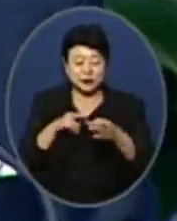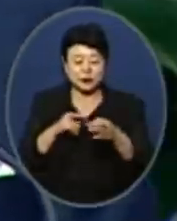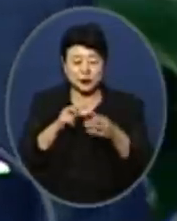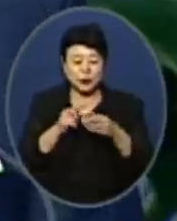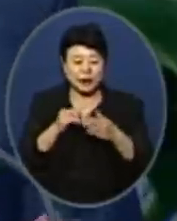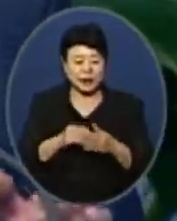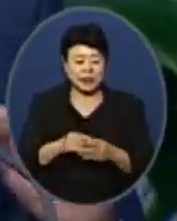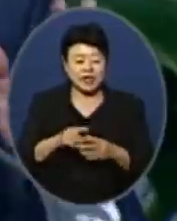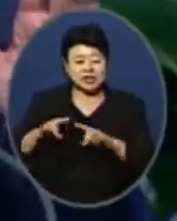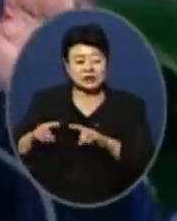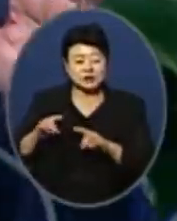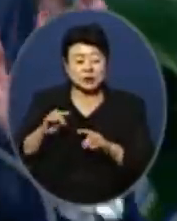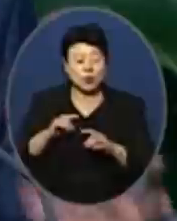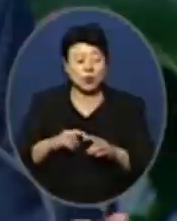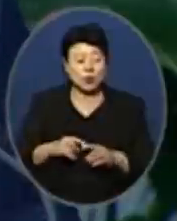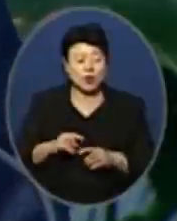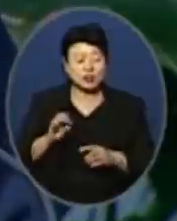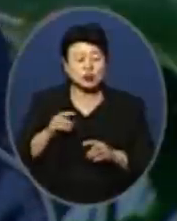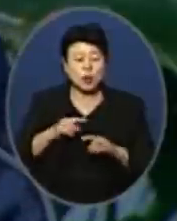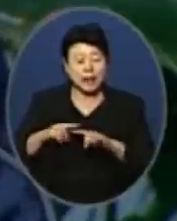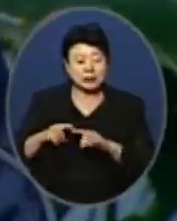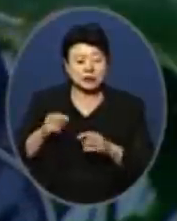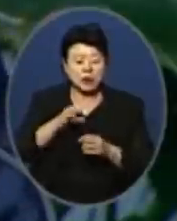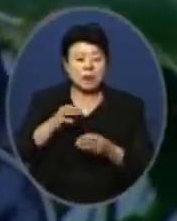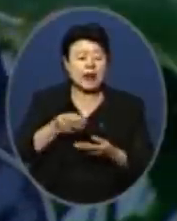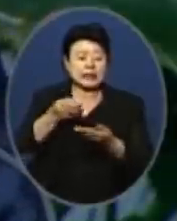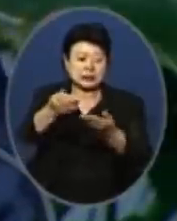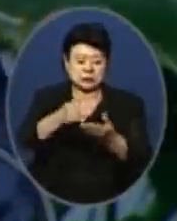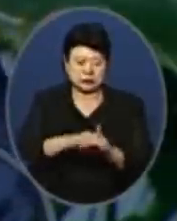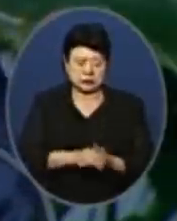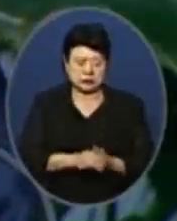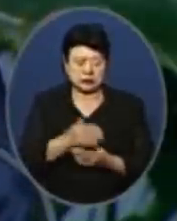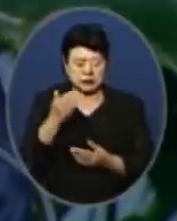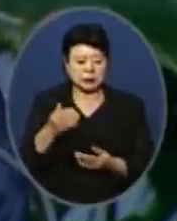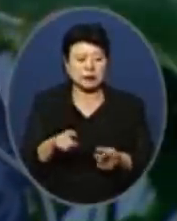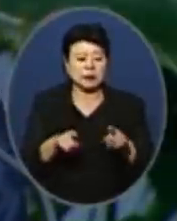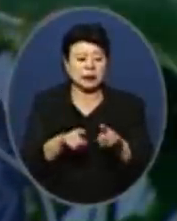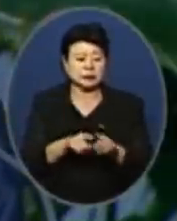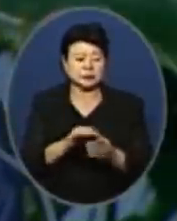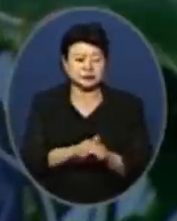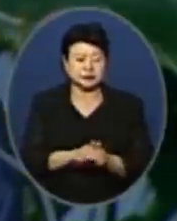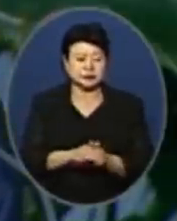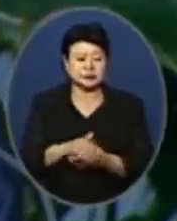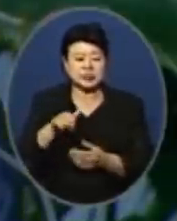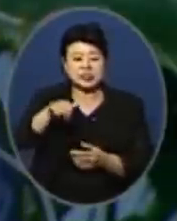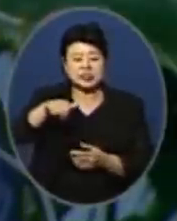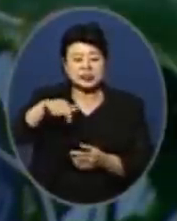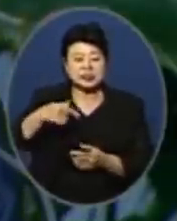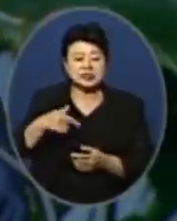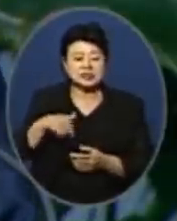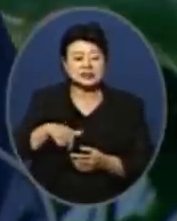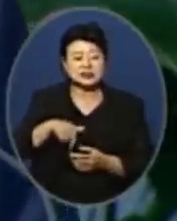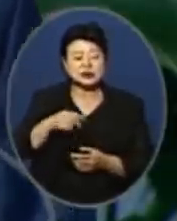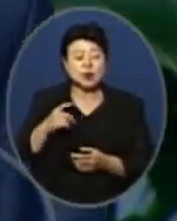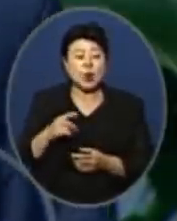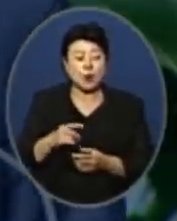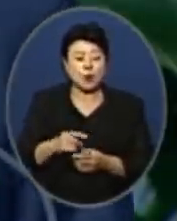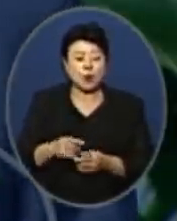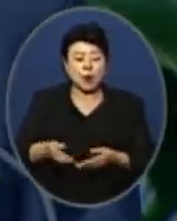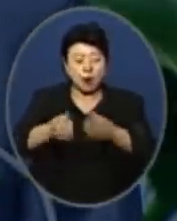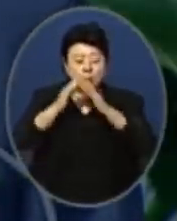순복음교회에서 극동방송 헌금을 많이 하셨어요. 여러분들 한번 극동방송 사옥 지어놓은 거 와서